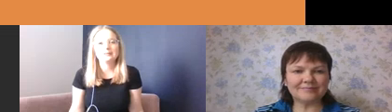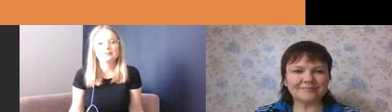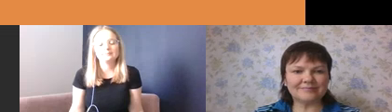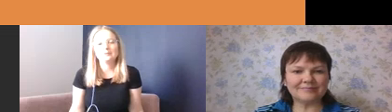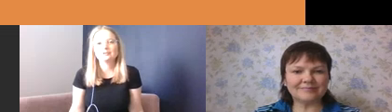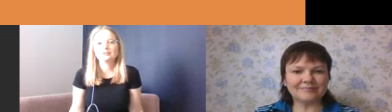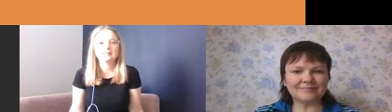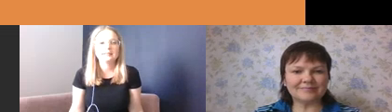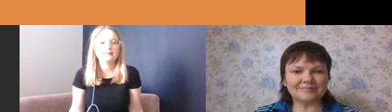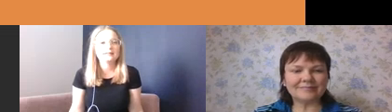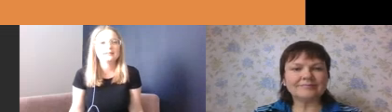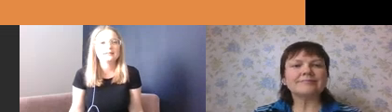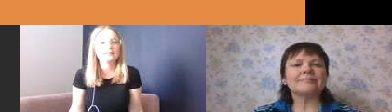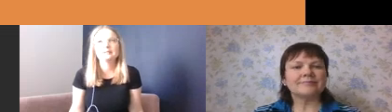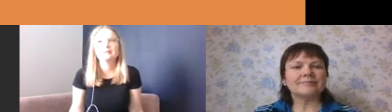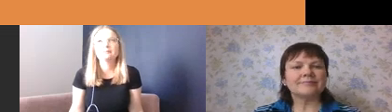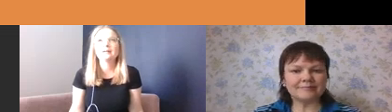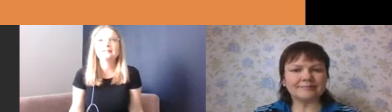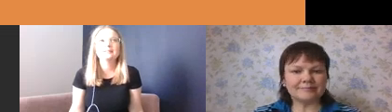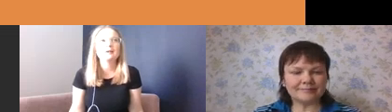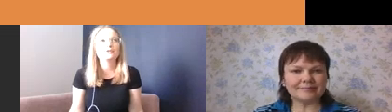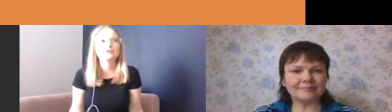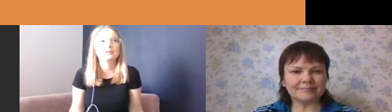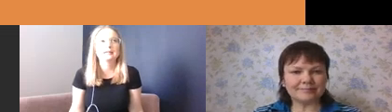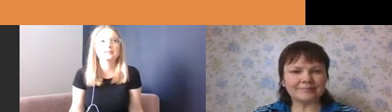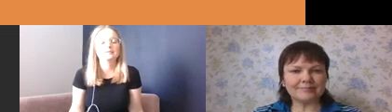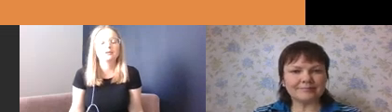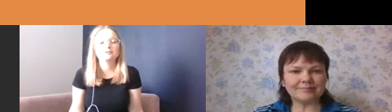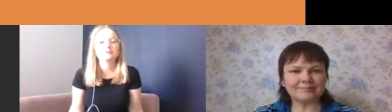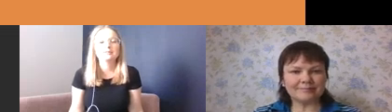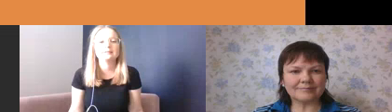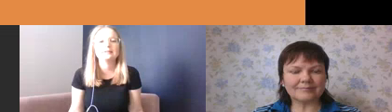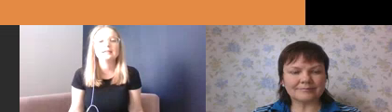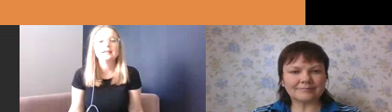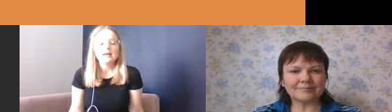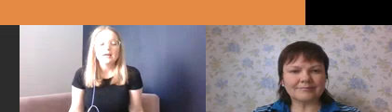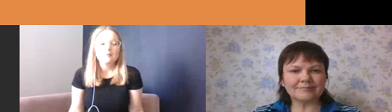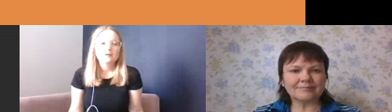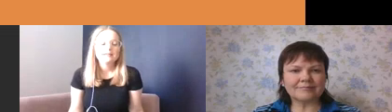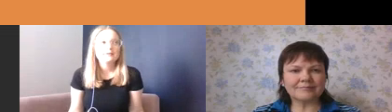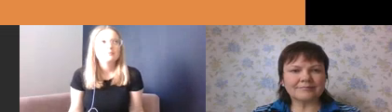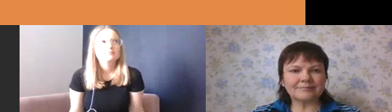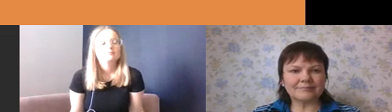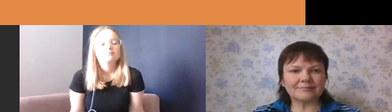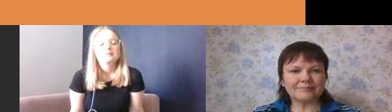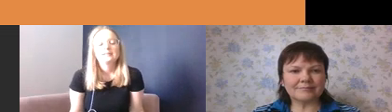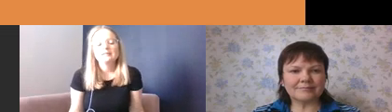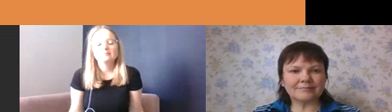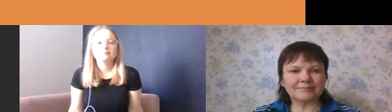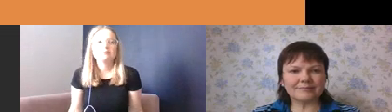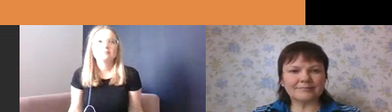on nii palju huvis, et ma ei oska midagi välja valida või ma ei tea, ma ei oska ennast analüüsida või